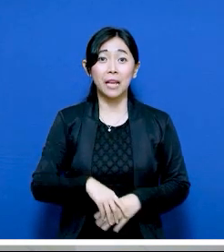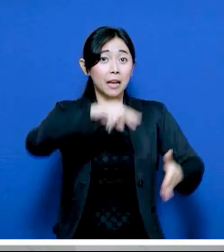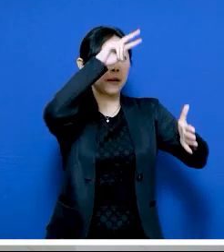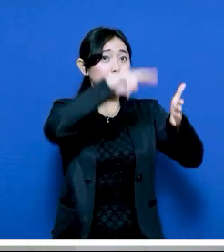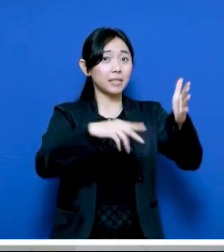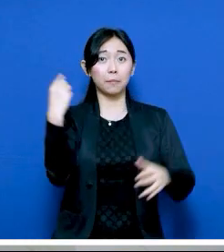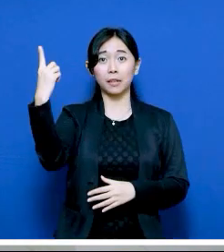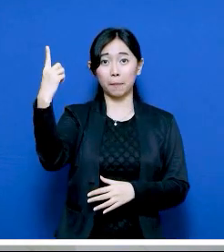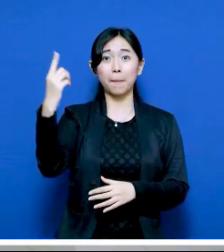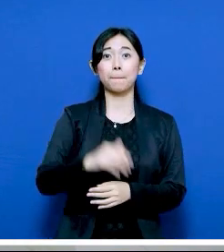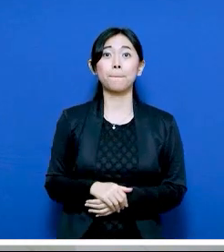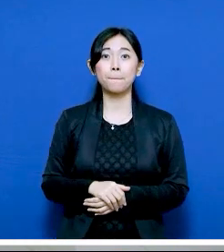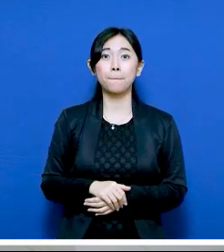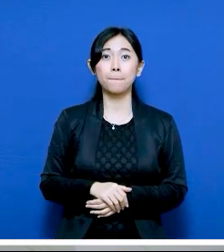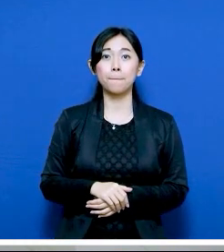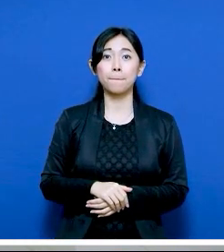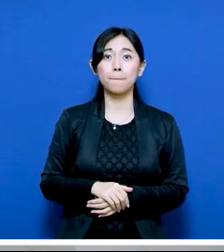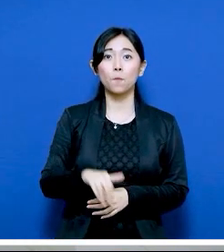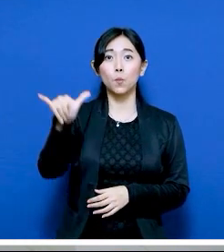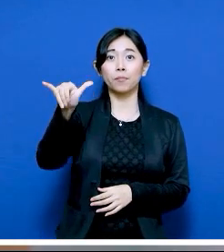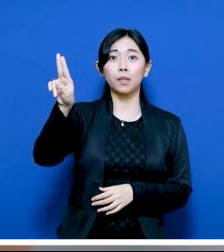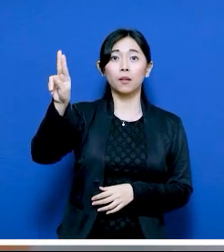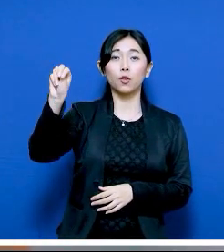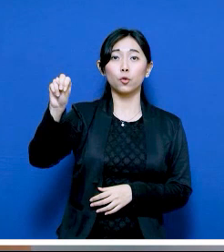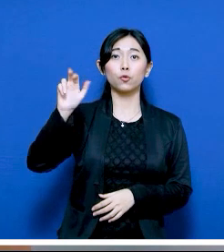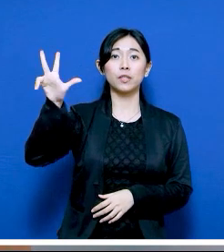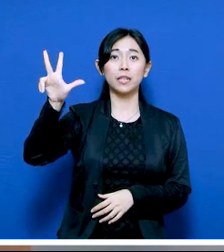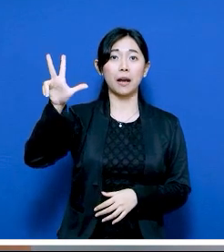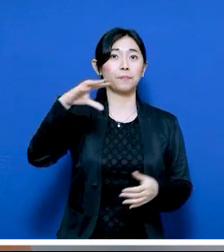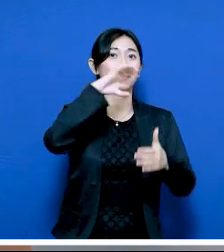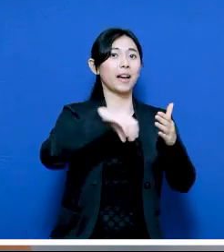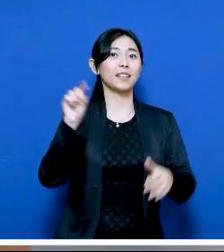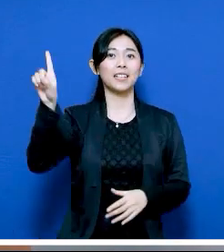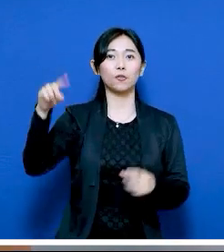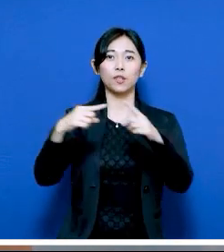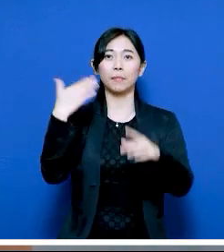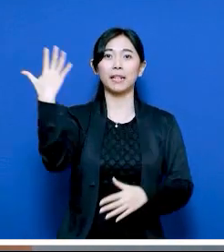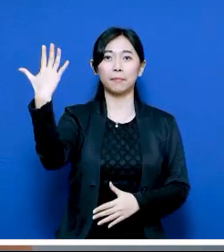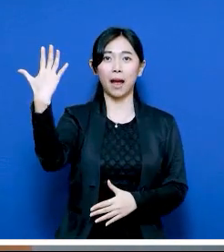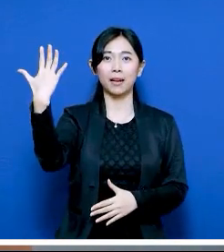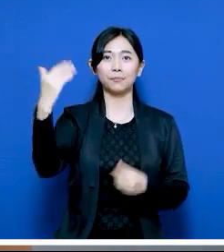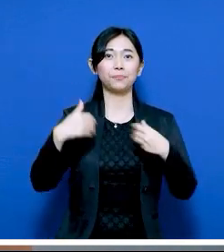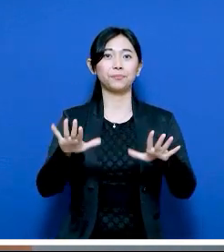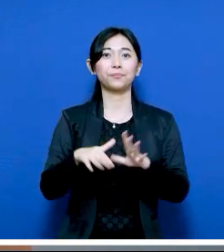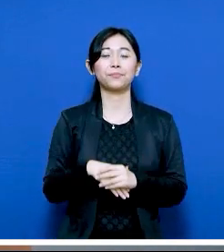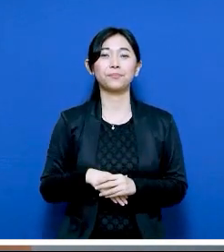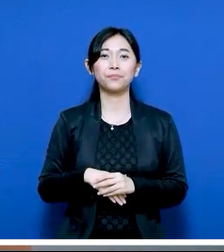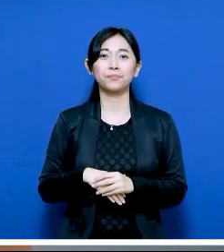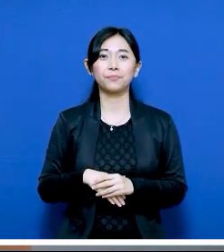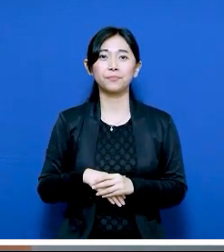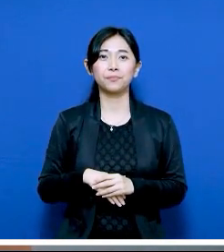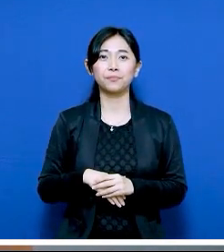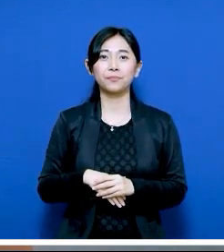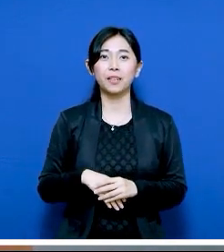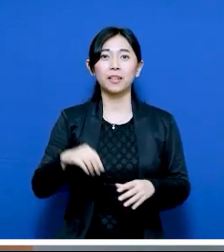Bacaan pertama dari Yunus pasal 3 ayat 1 sampai 5 dilanjutkan